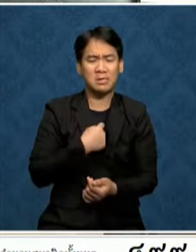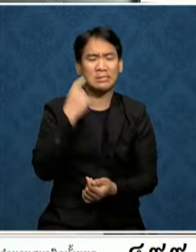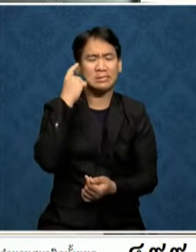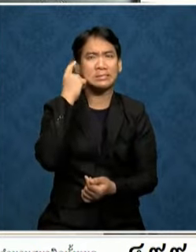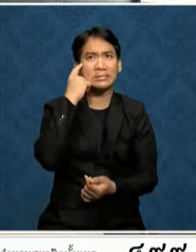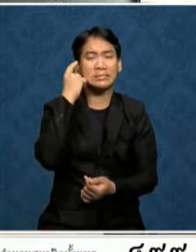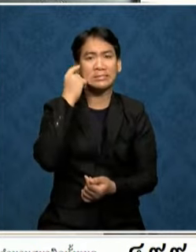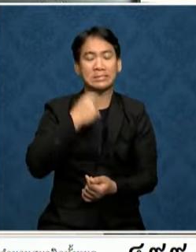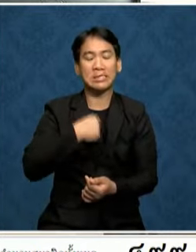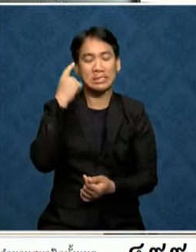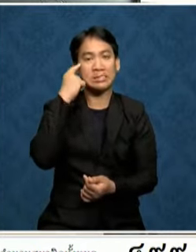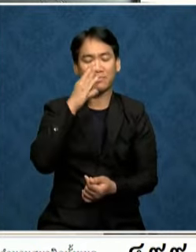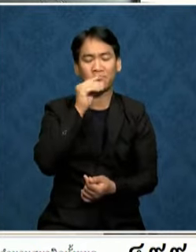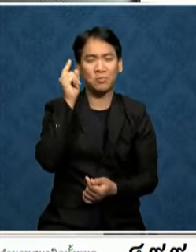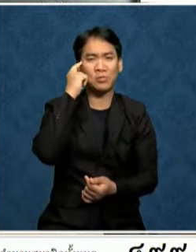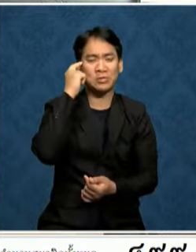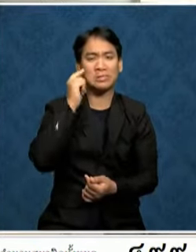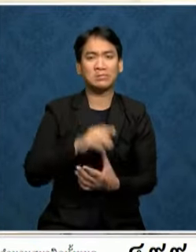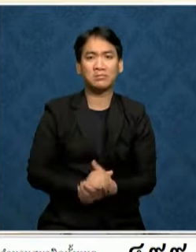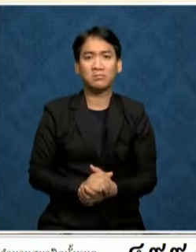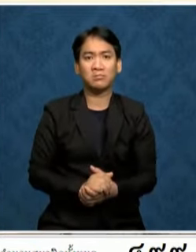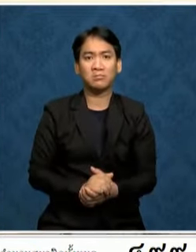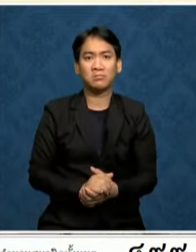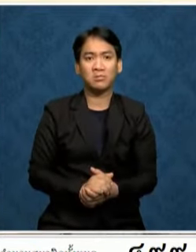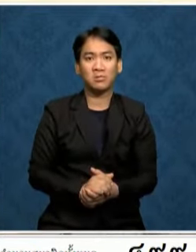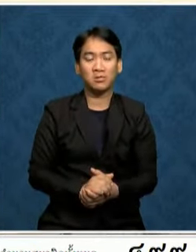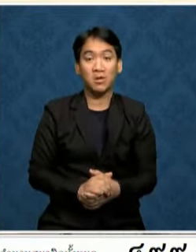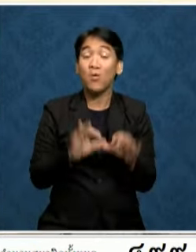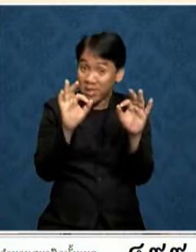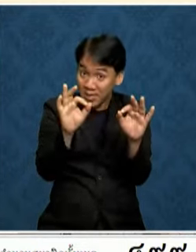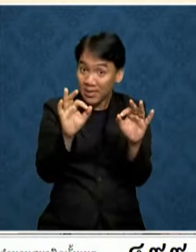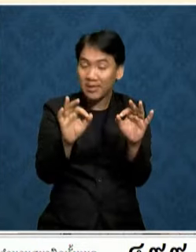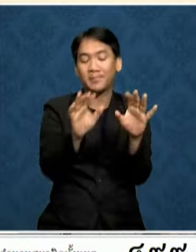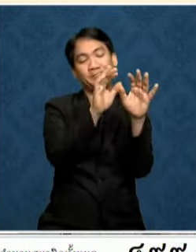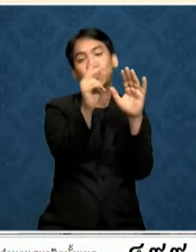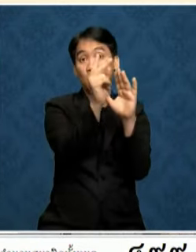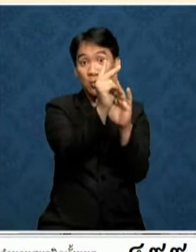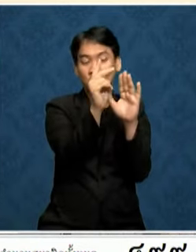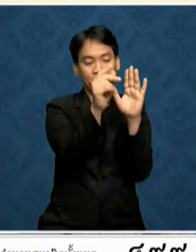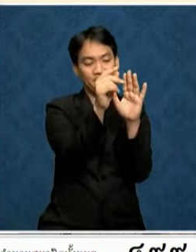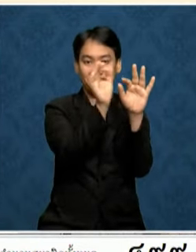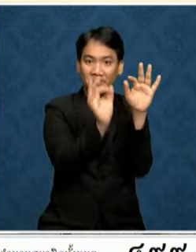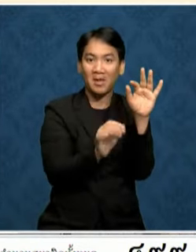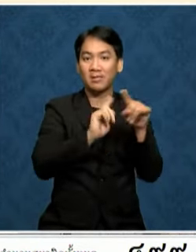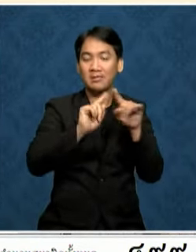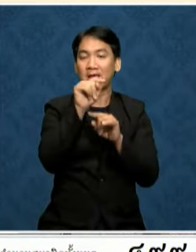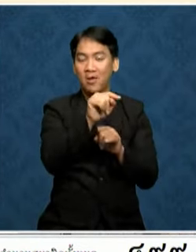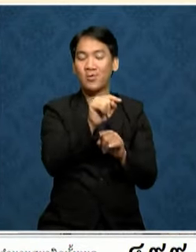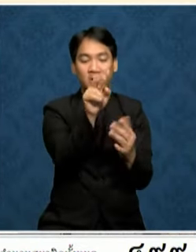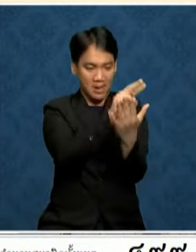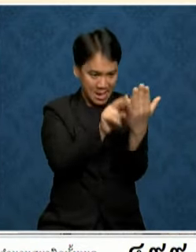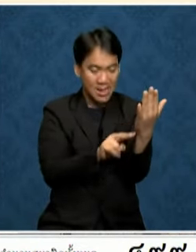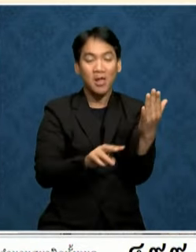แสดงความเห็นไม่ได้คือเข็นด้วยในหลักการอะไรต่างๆเป็นบางอย่างแต่เราควรที่จะ